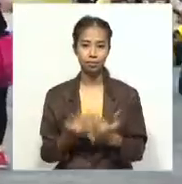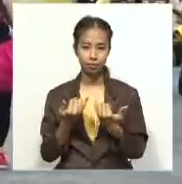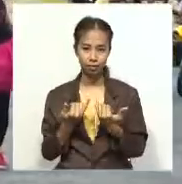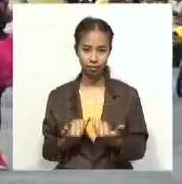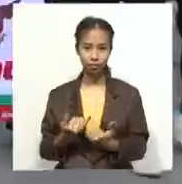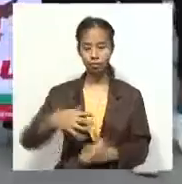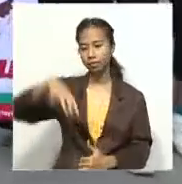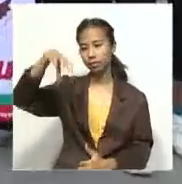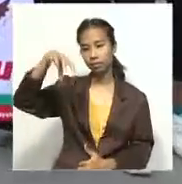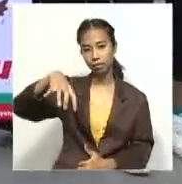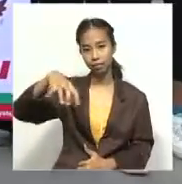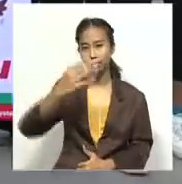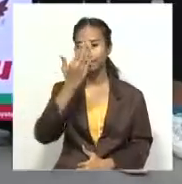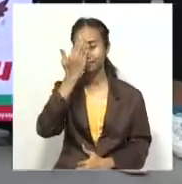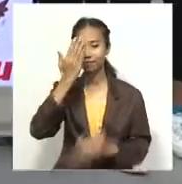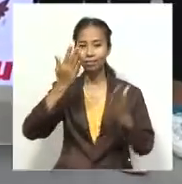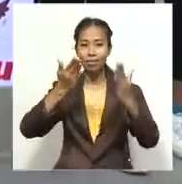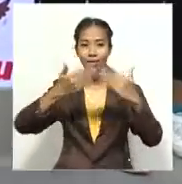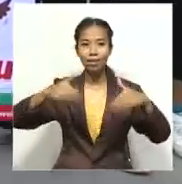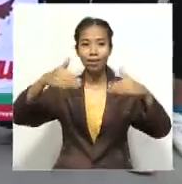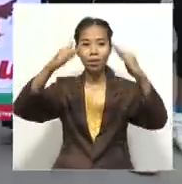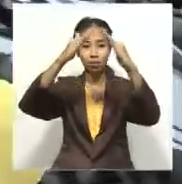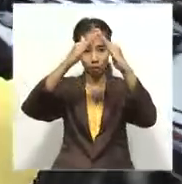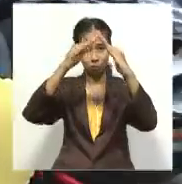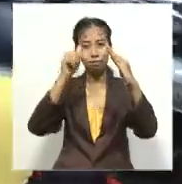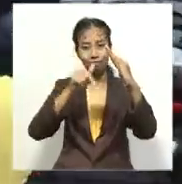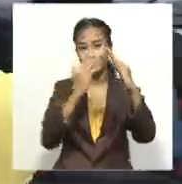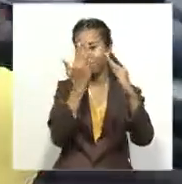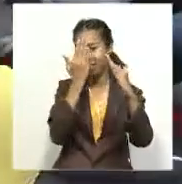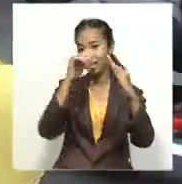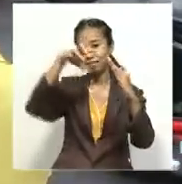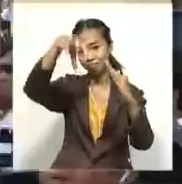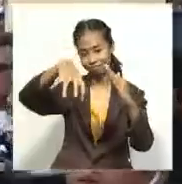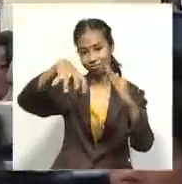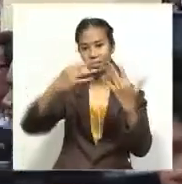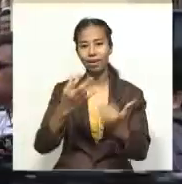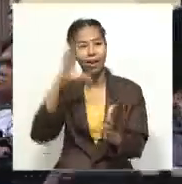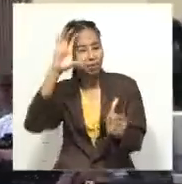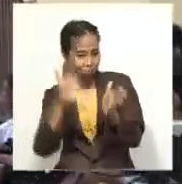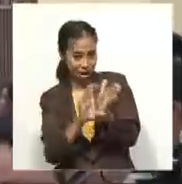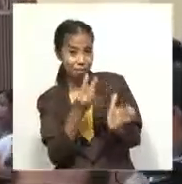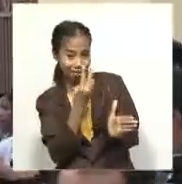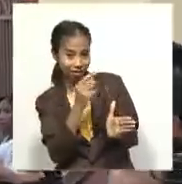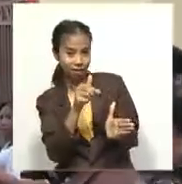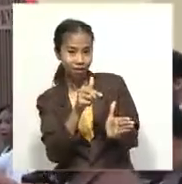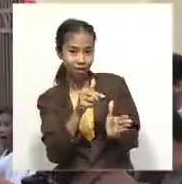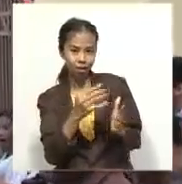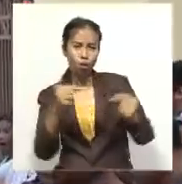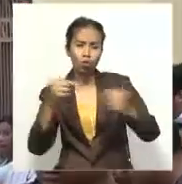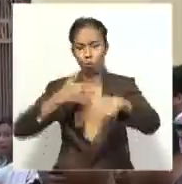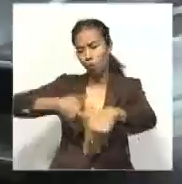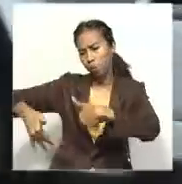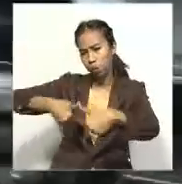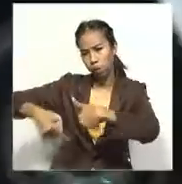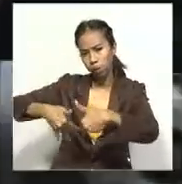ที่บริเวณลานหน้าพระร่วงโรจนฤทธิ์องค์พระปฐมเจดีย์อำเภอเมืองจังหวัดนครปฐมนะคะอย่างที่เห็นในภาพคุณผู้ชมคะมีชาวจังหวัดนครป